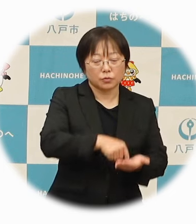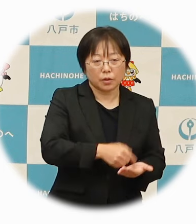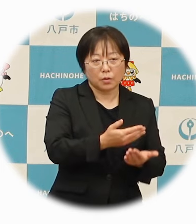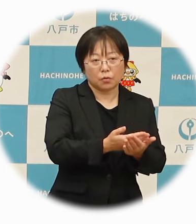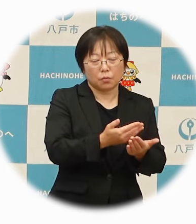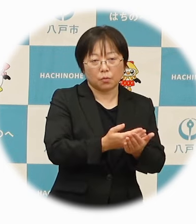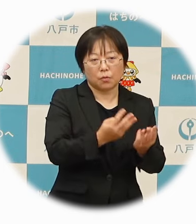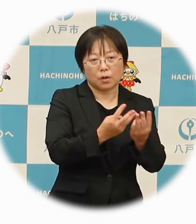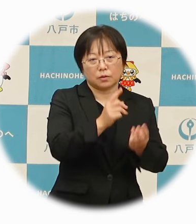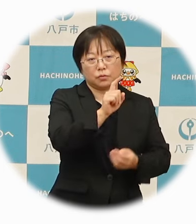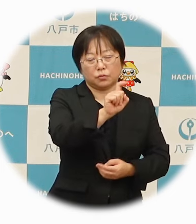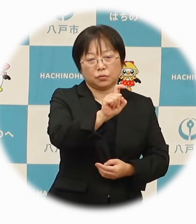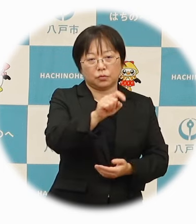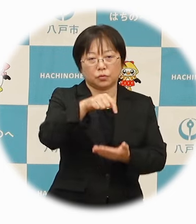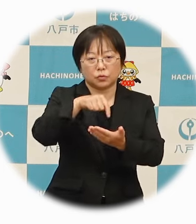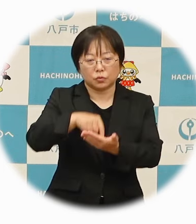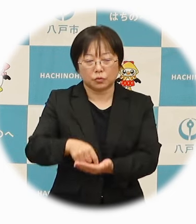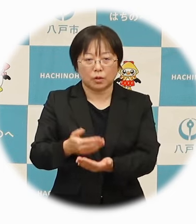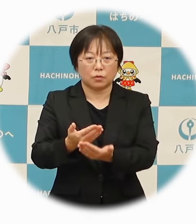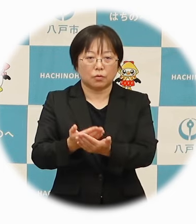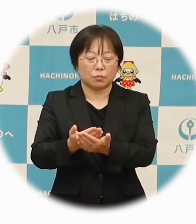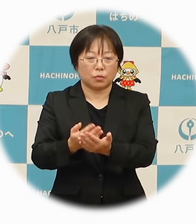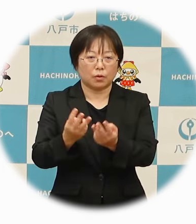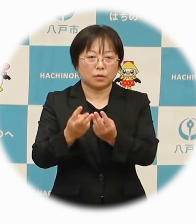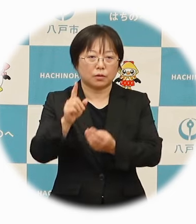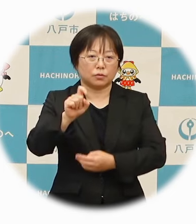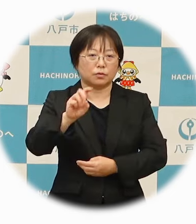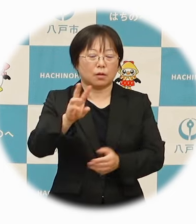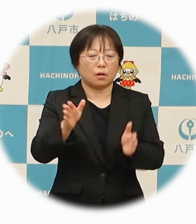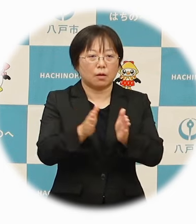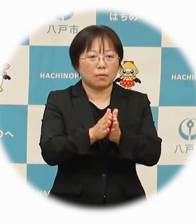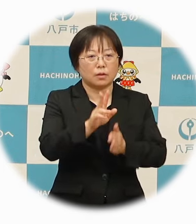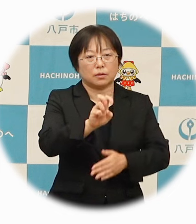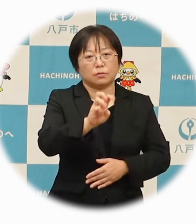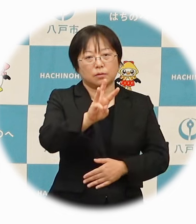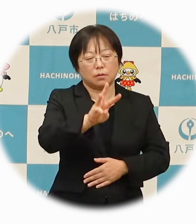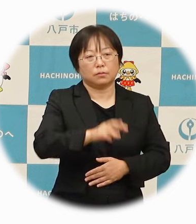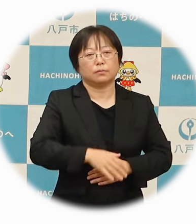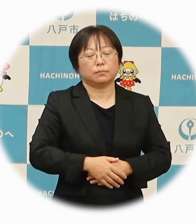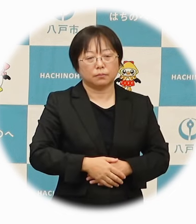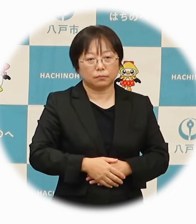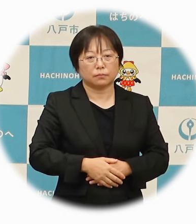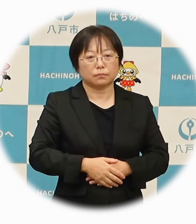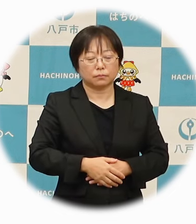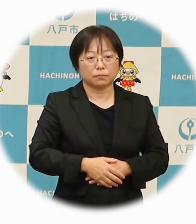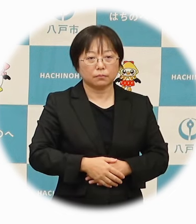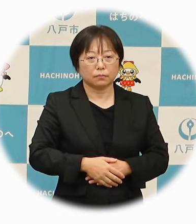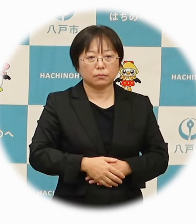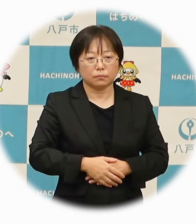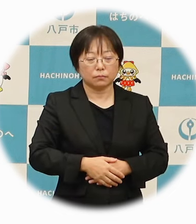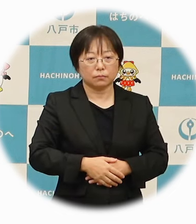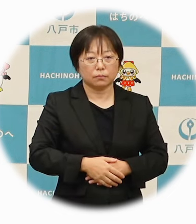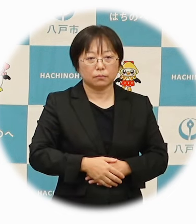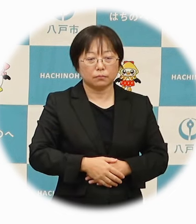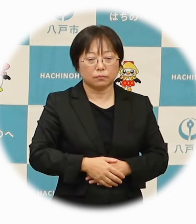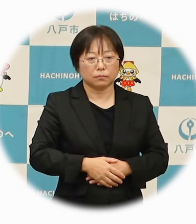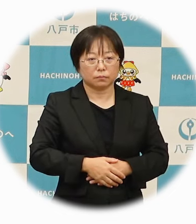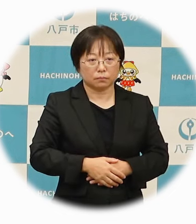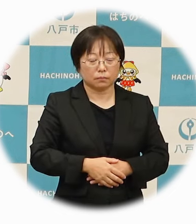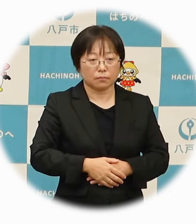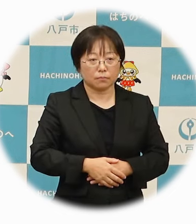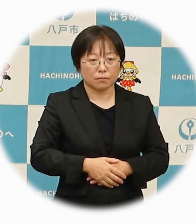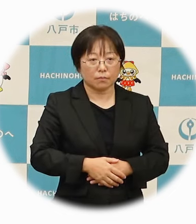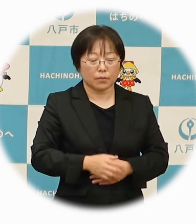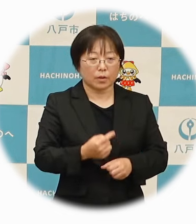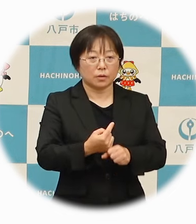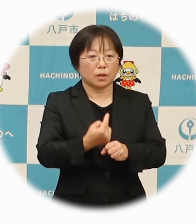10件重点要望13件の合計23件であります。前年